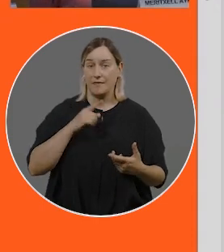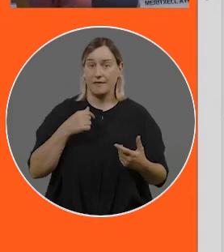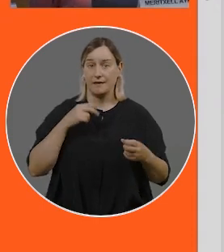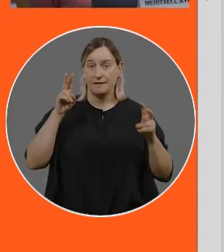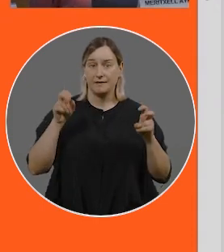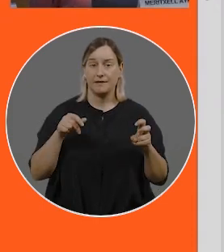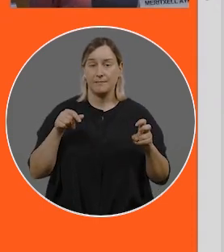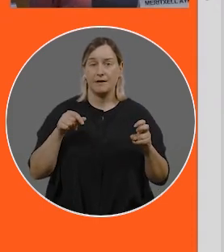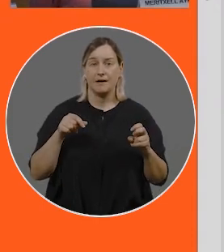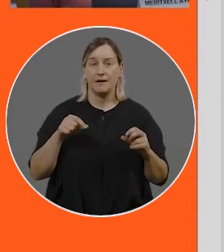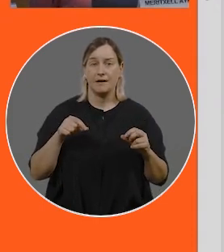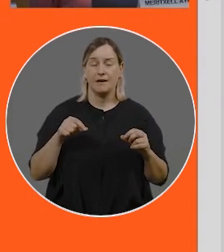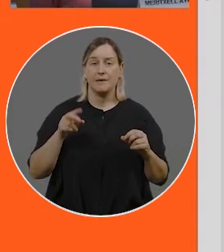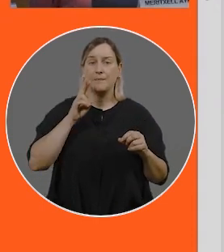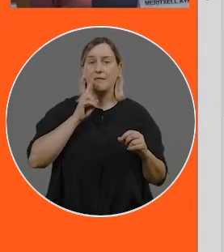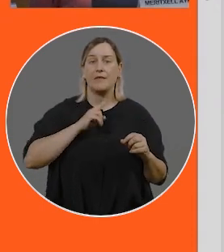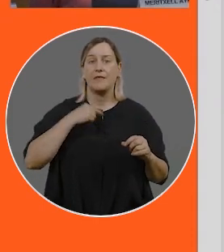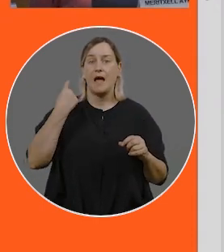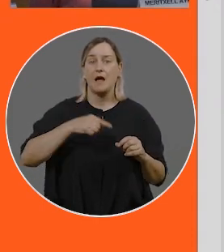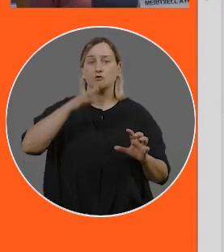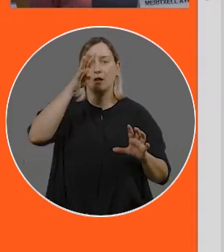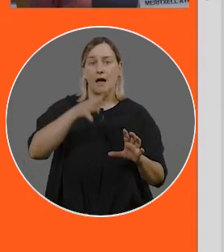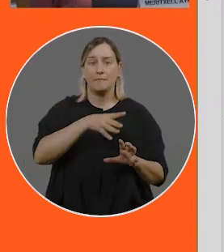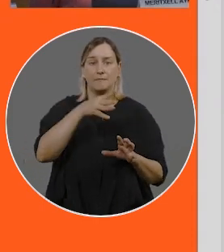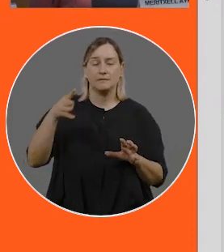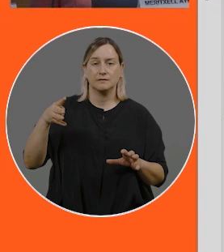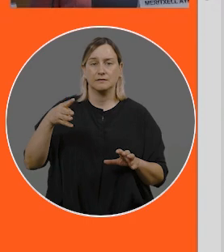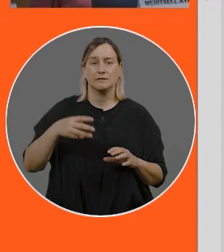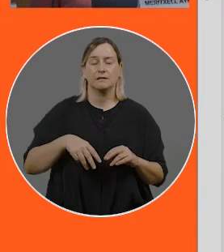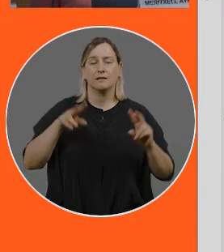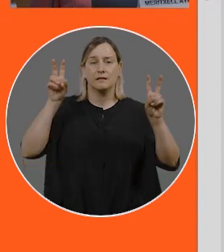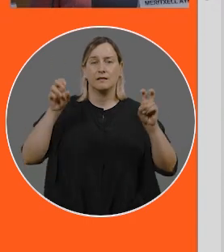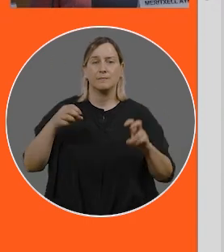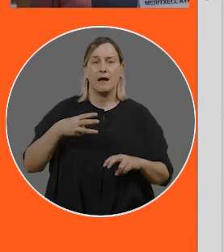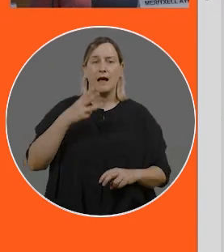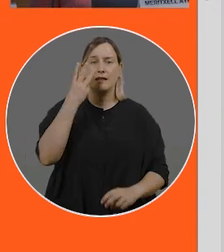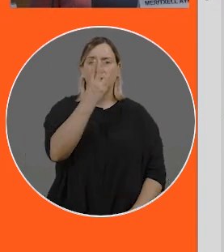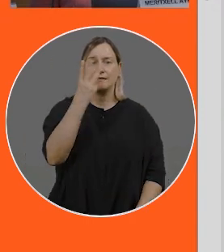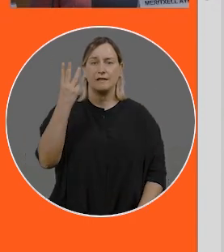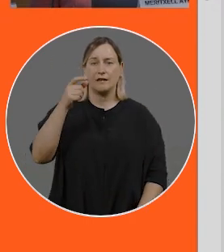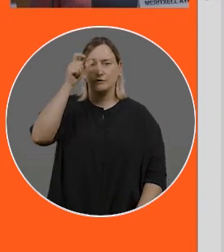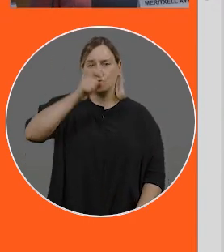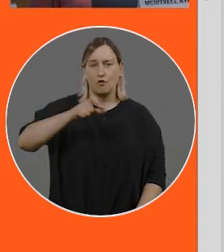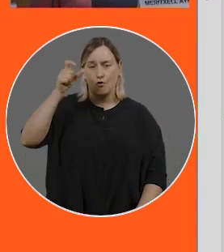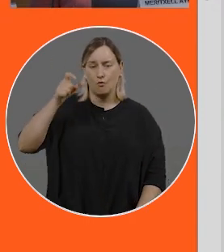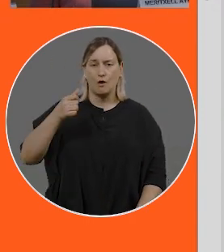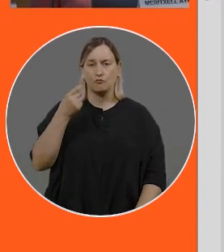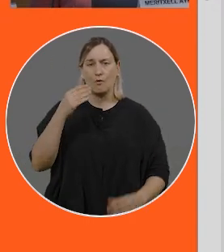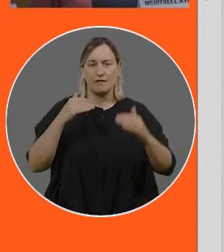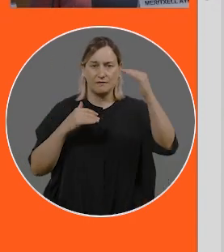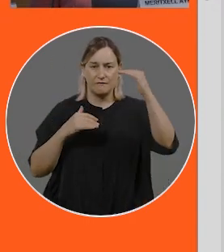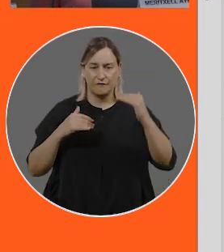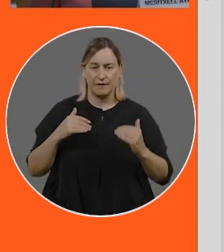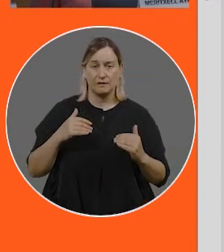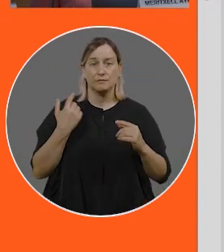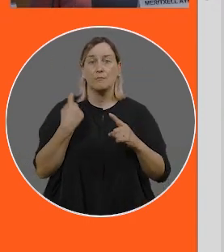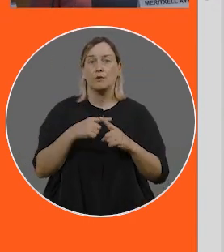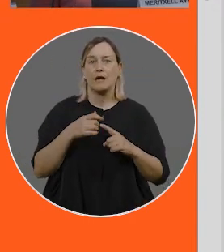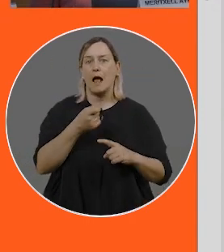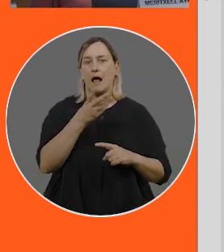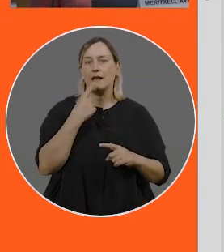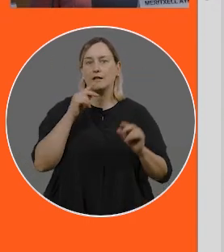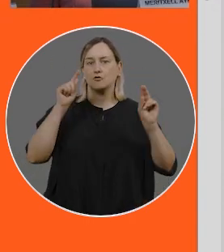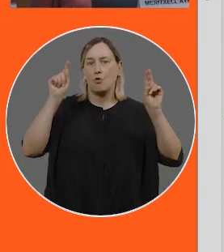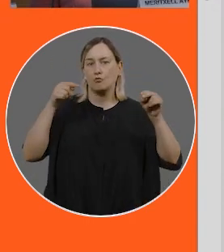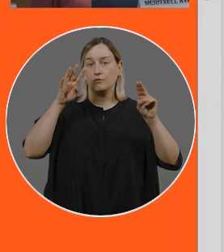creu. Sí que m'ha dit taula de 33 columnes i no sé quantes files. Per què? Doncs perquè algú ha posat una taula aquí